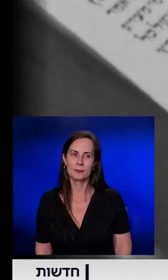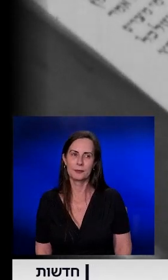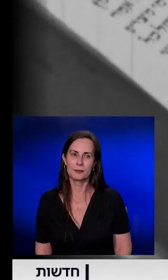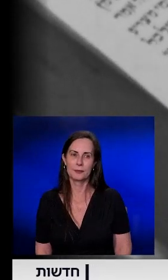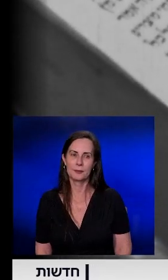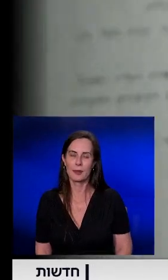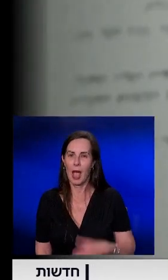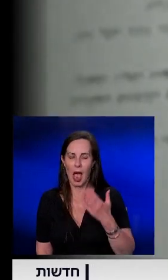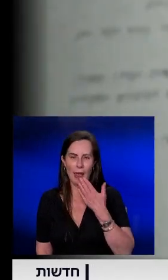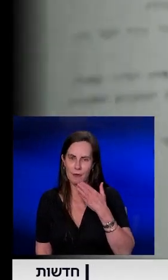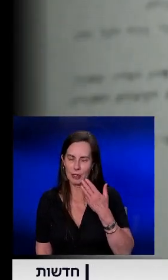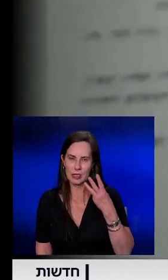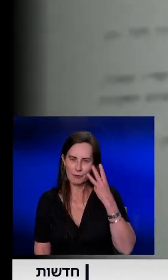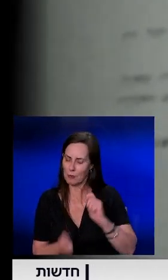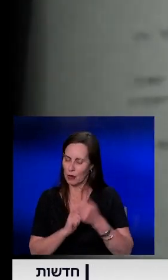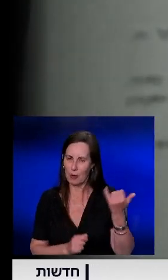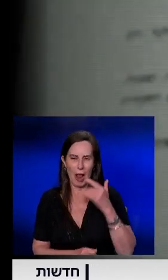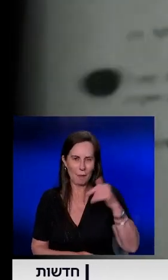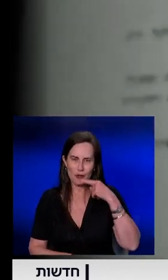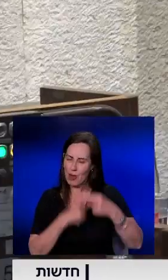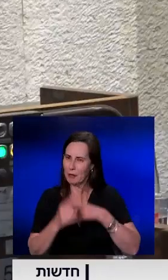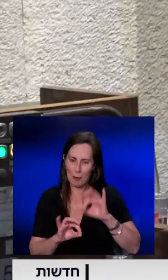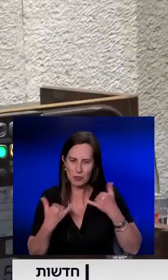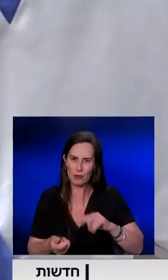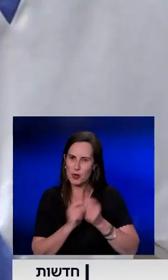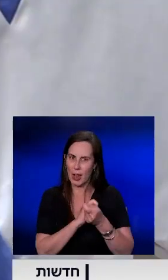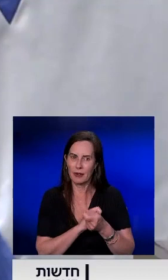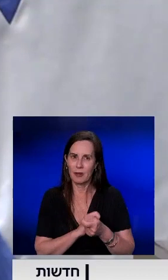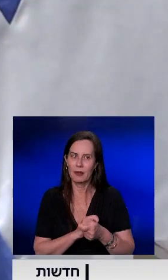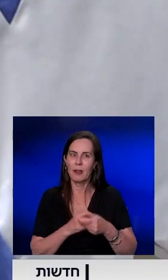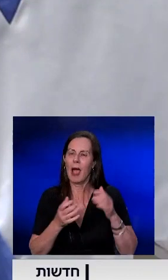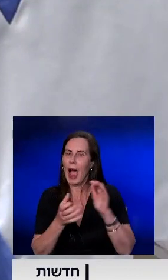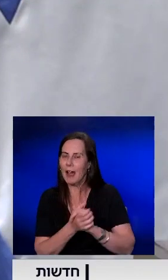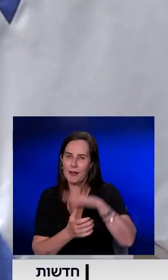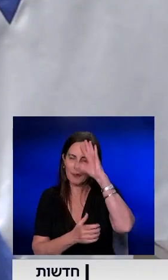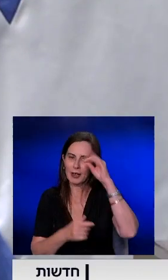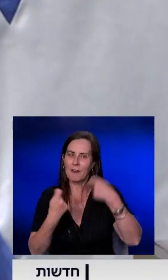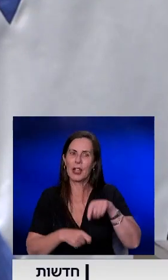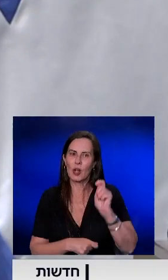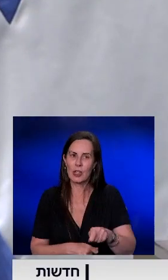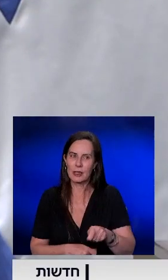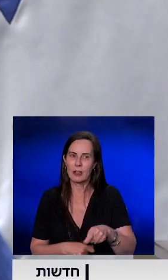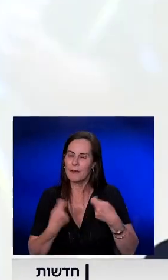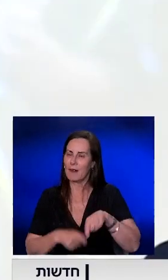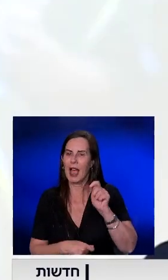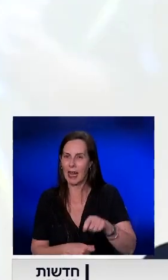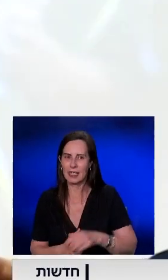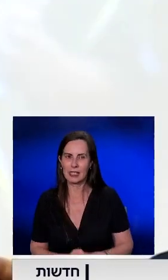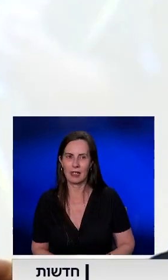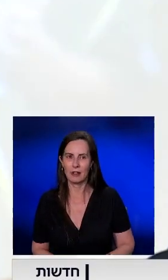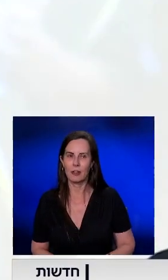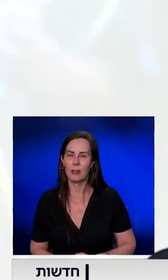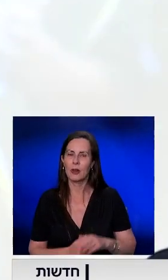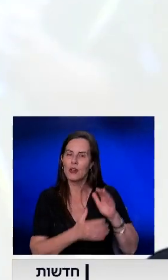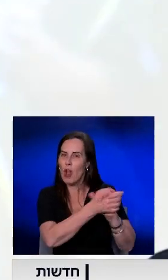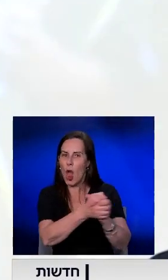העברית משתנה כל הזמן, כבר אלפי שנים וגם ממש עכשיו. חברותיי וחבריי, חברות הכנסת וחברי הכנסת. שלום